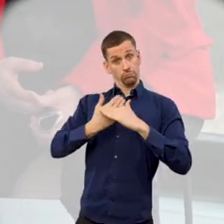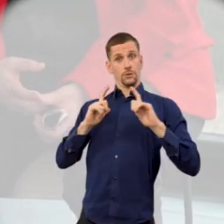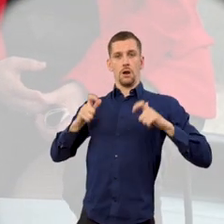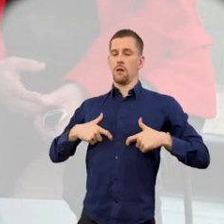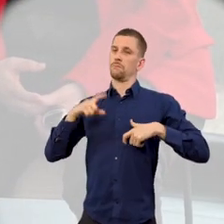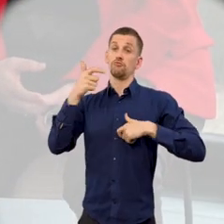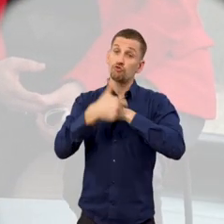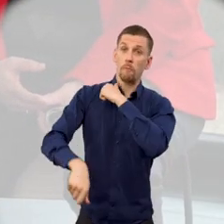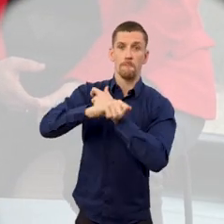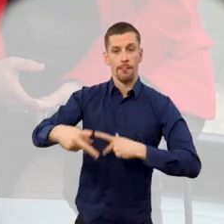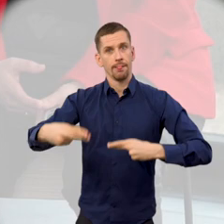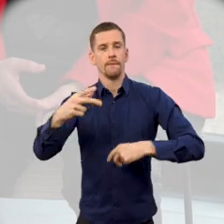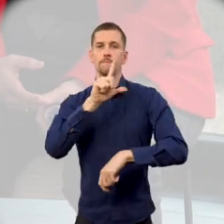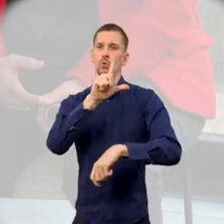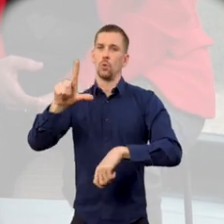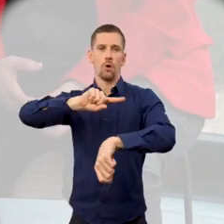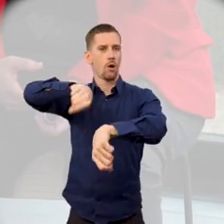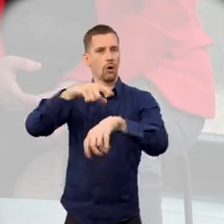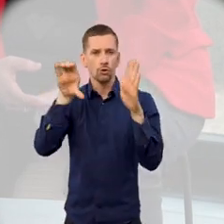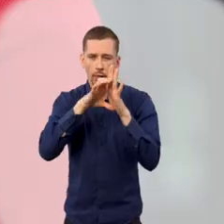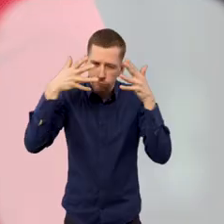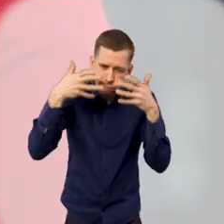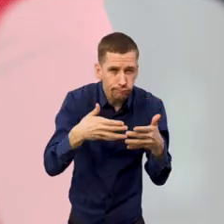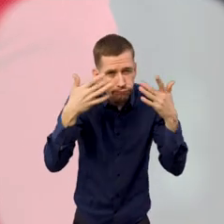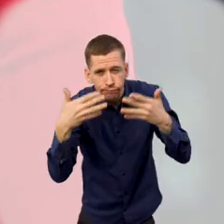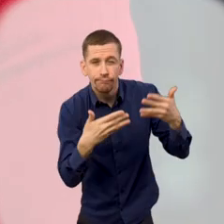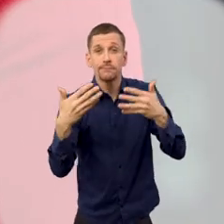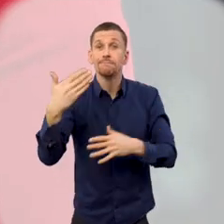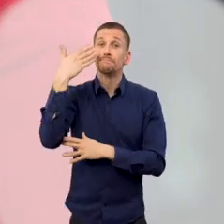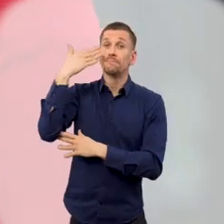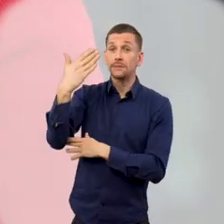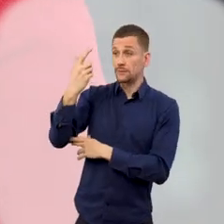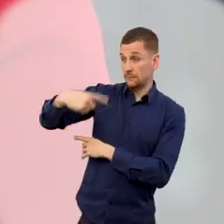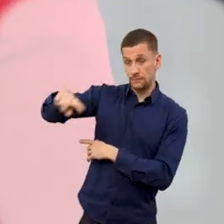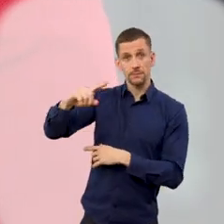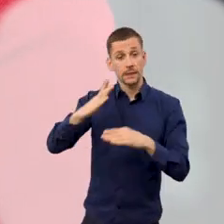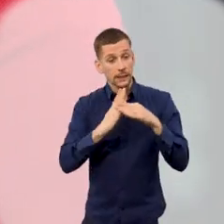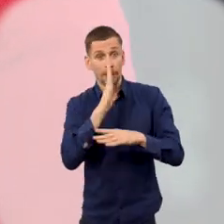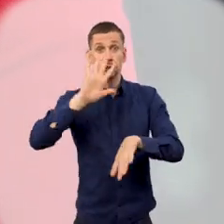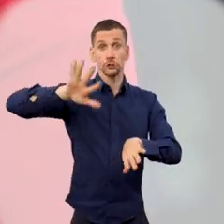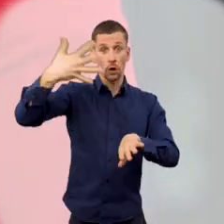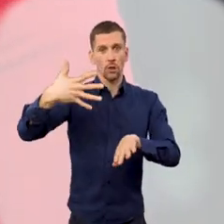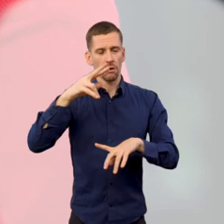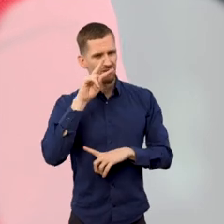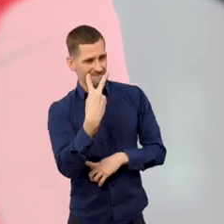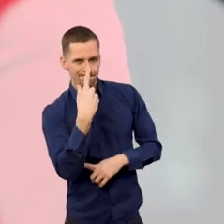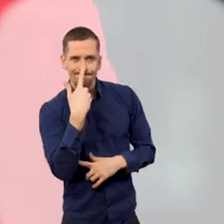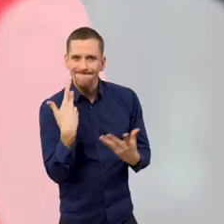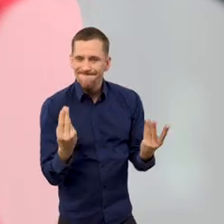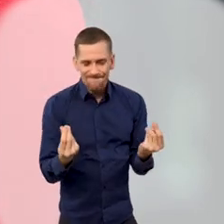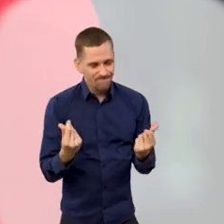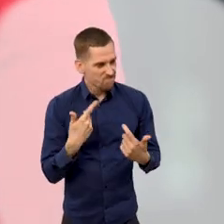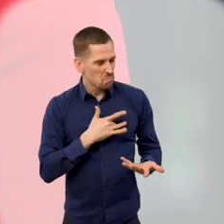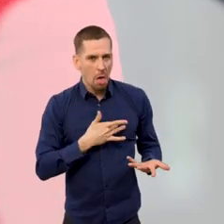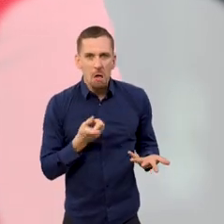le projet. Parce que chez nous, c'est 22 heures de code par semaine. Donc, si le jeune ou la jeune a passé 5 heures cœur dessus et dit bon voilà ça m'a plus moyen, c'est